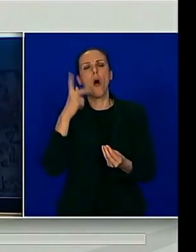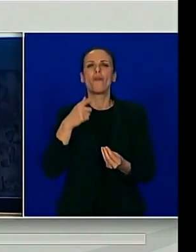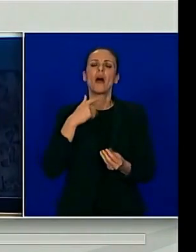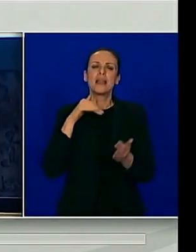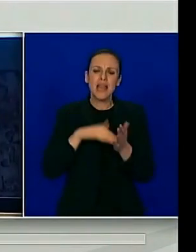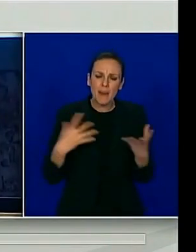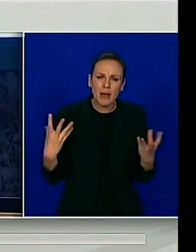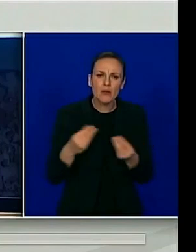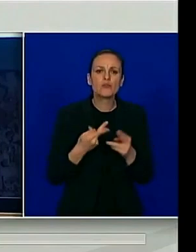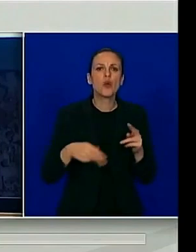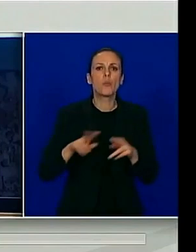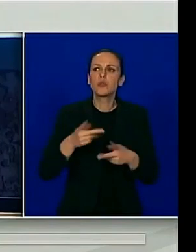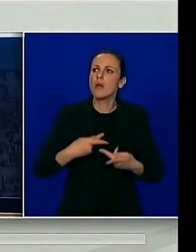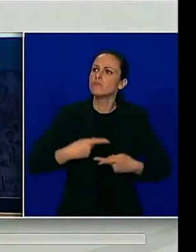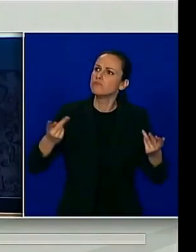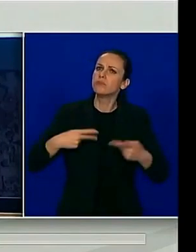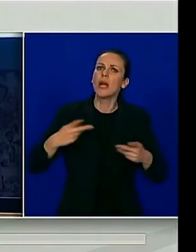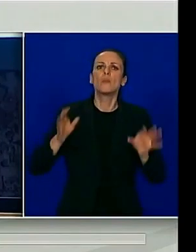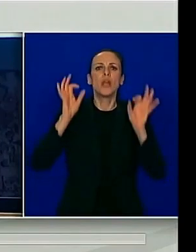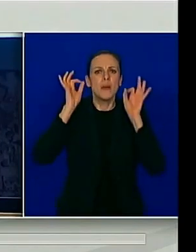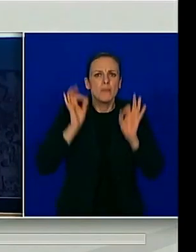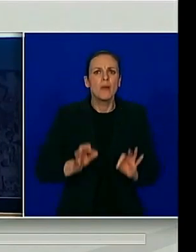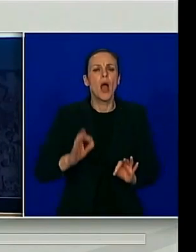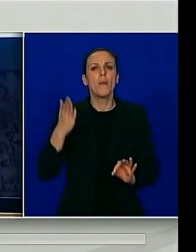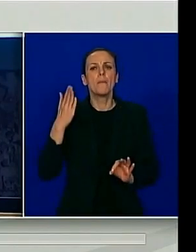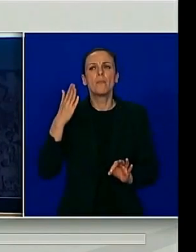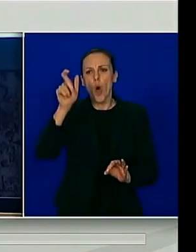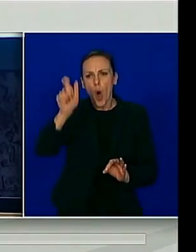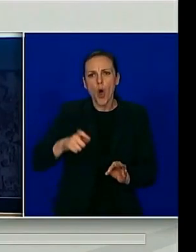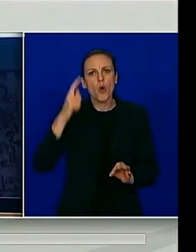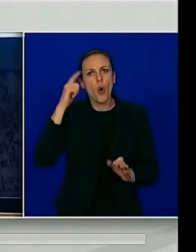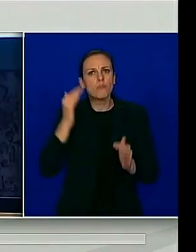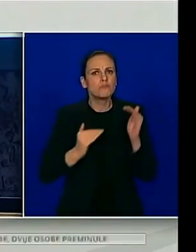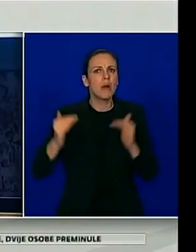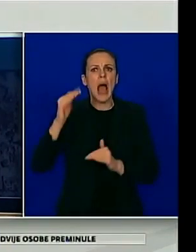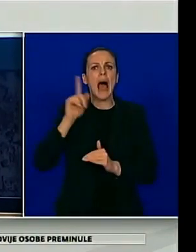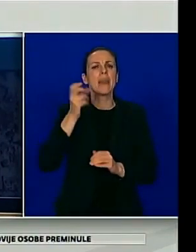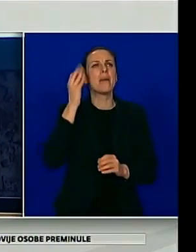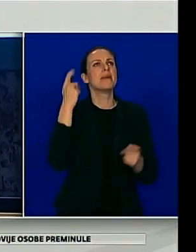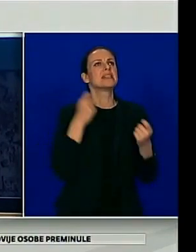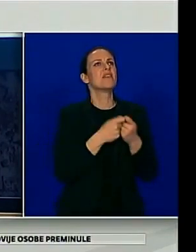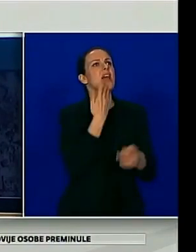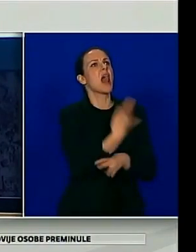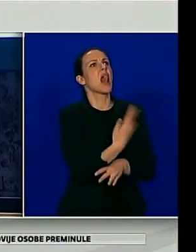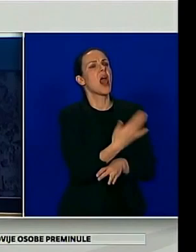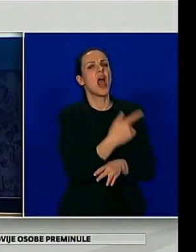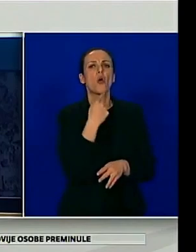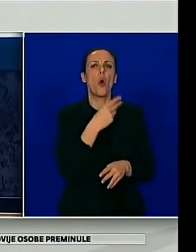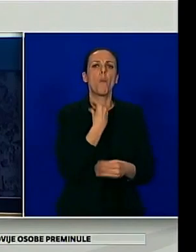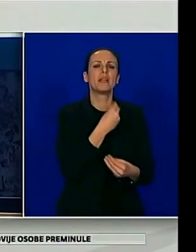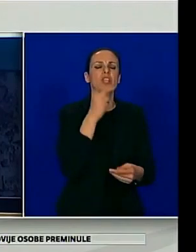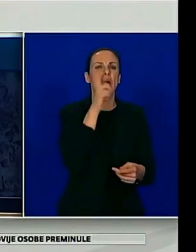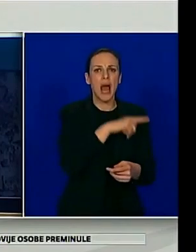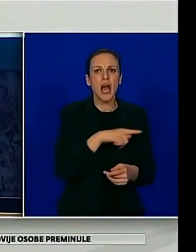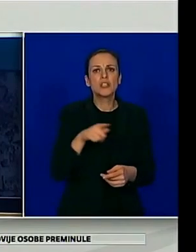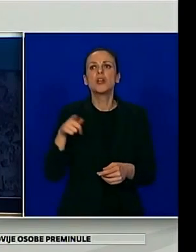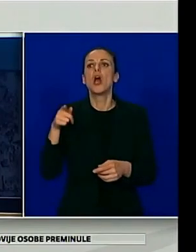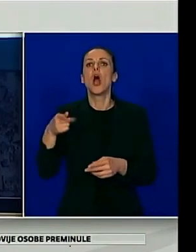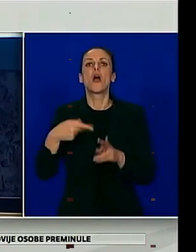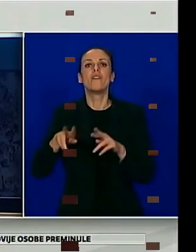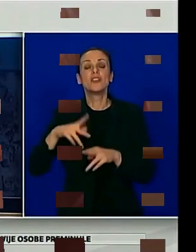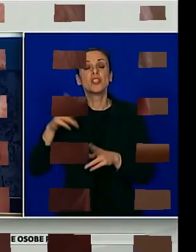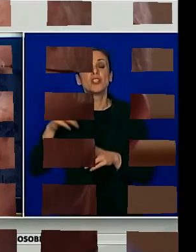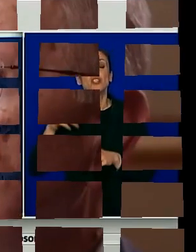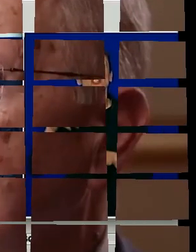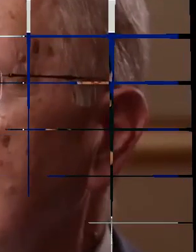što više u eteru bude suvislih ljudi koji govore ono što je istina, a ne koji govore ono što nije istina, to će se više ljudi cijepiti. Dakle, stvar je tu